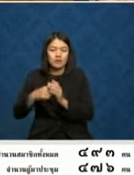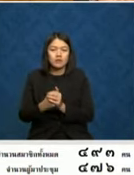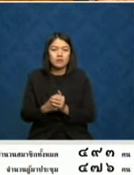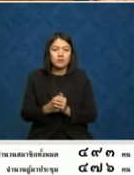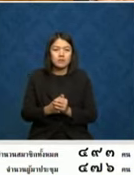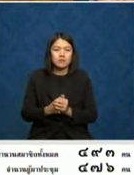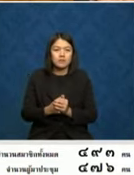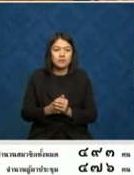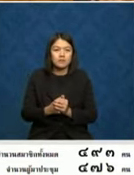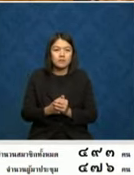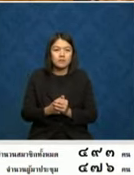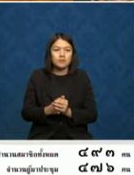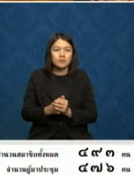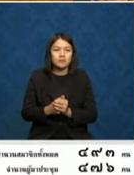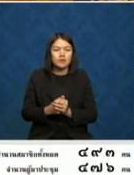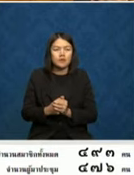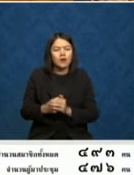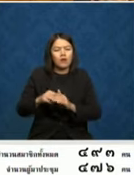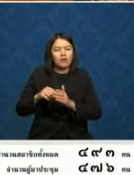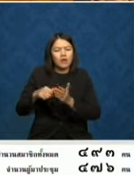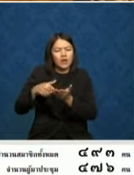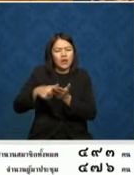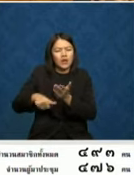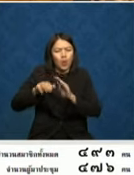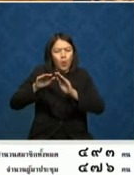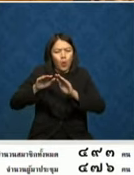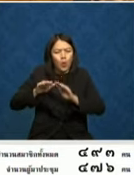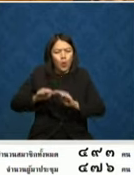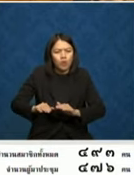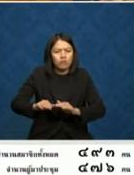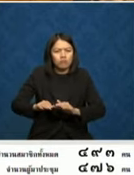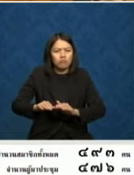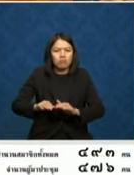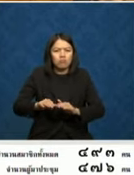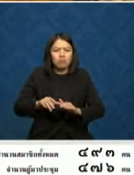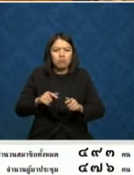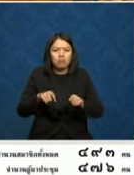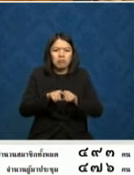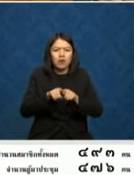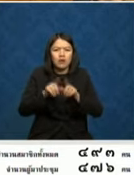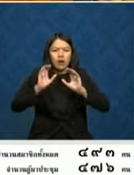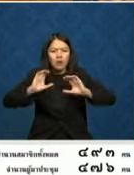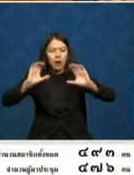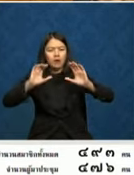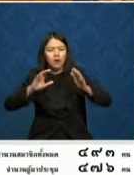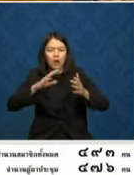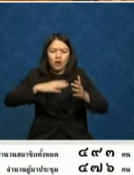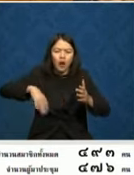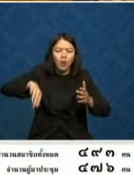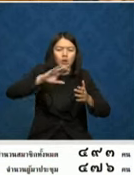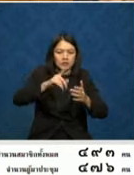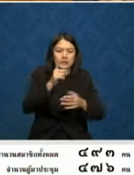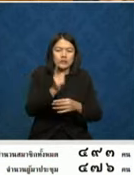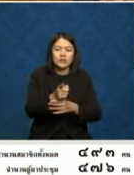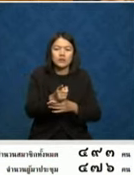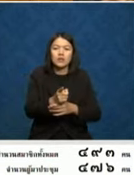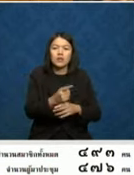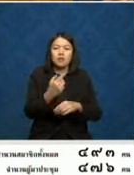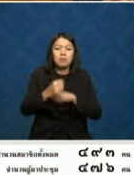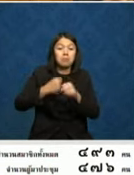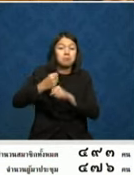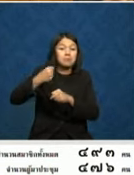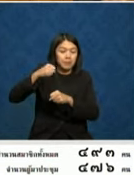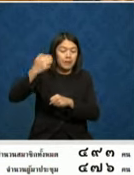ที่มีสัดส่วนลดลงเทียบกับการจัดเก็บโดยรวมของภาครัฐอันนี้เป็นข้อเท็จจริงครับในช่วง10ปีที่ผ่